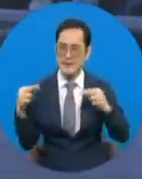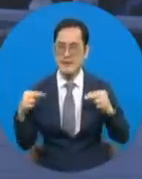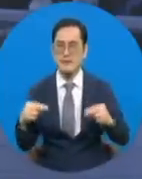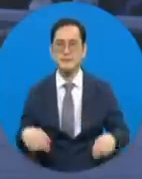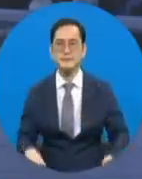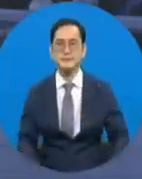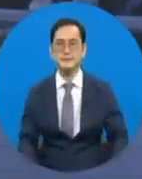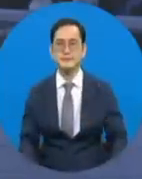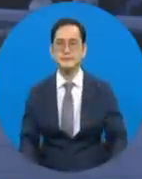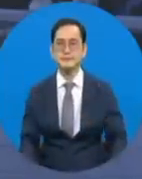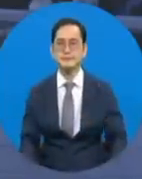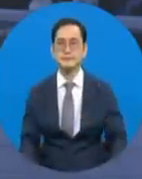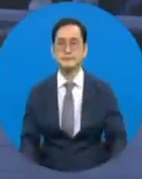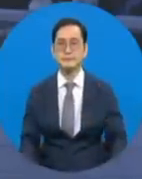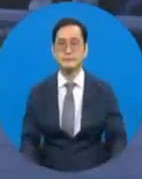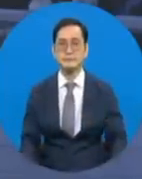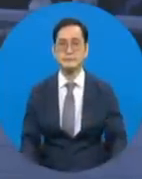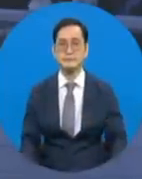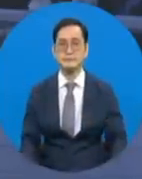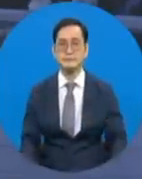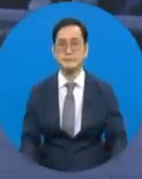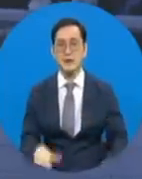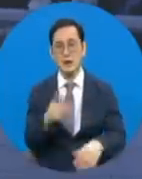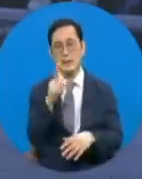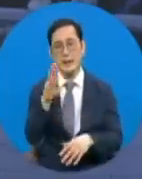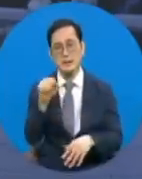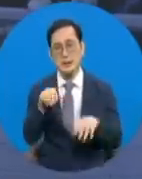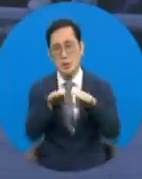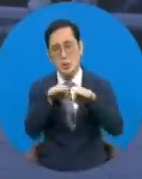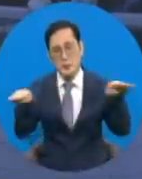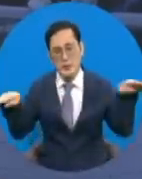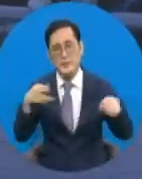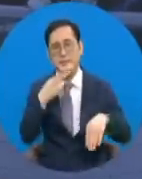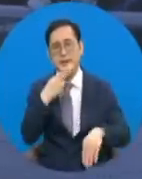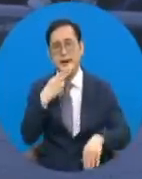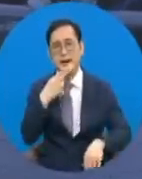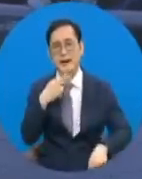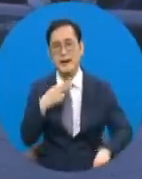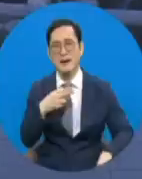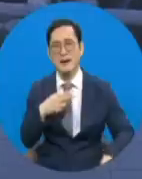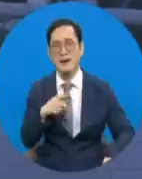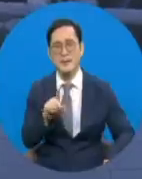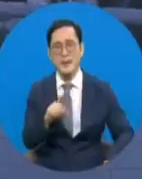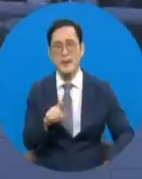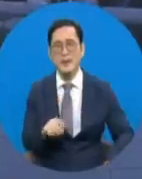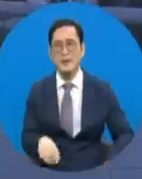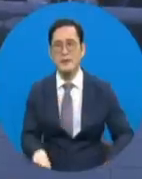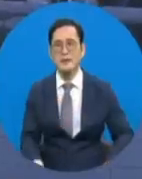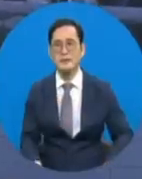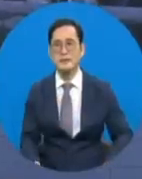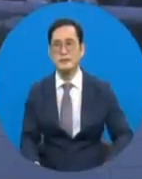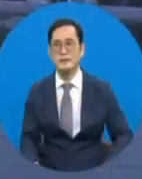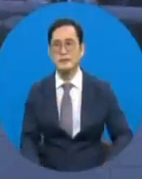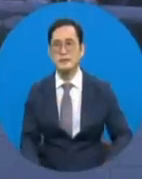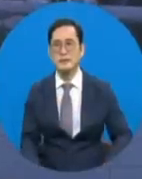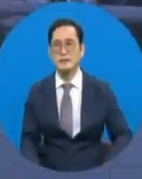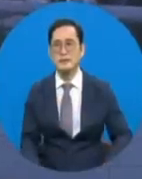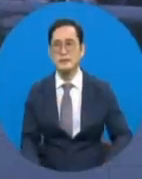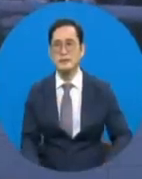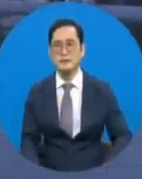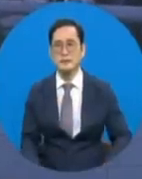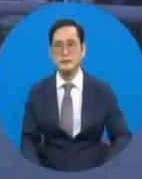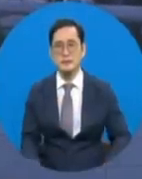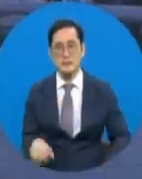근데 이런 얘기는 계속 있지 않았습니까? 공정성 문제, 공영방송의 공정성 문제. 예로 들면은 지금 여권에서 주장하고 있는 것이